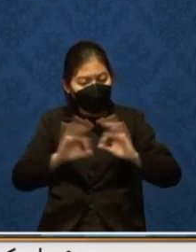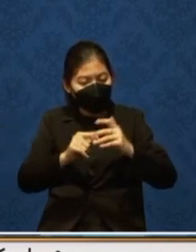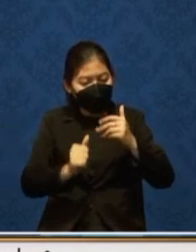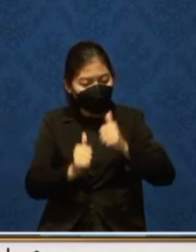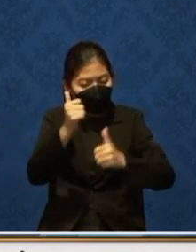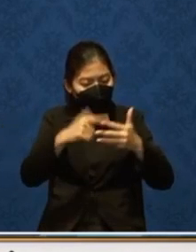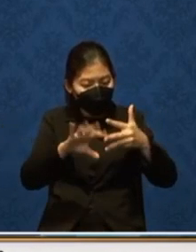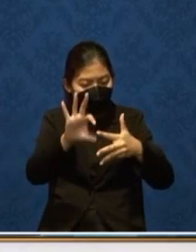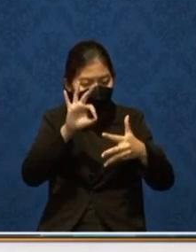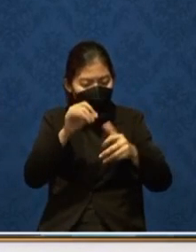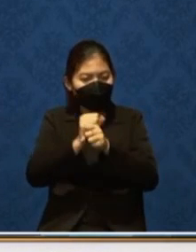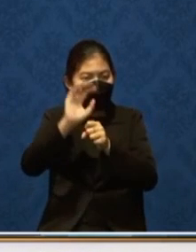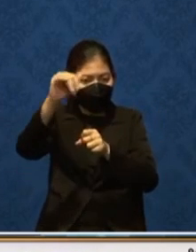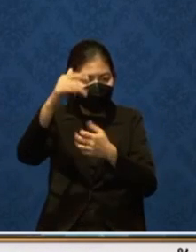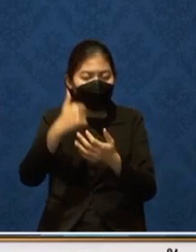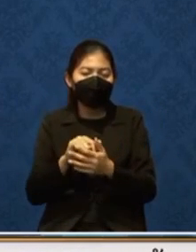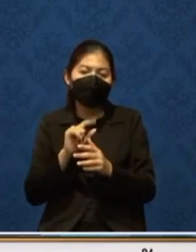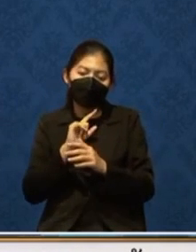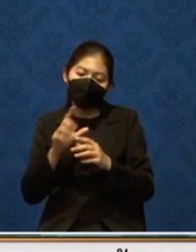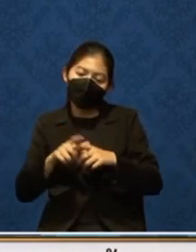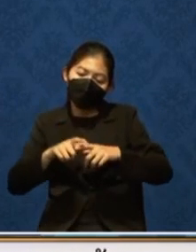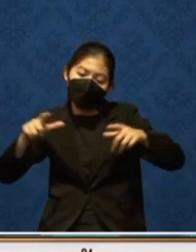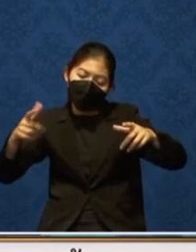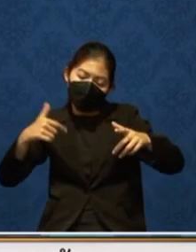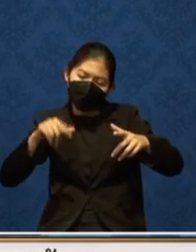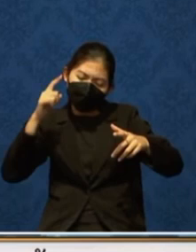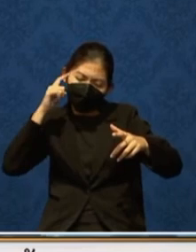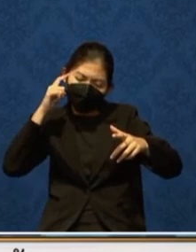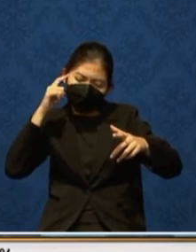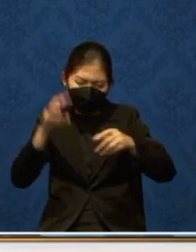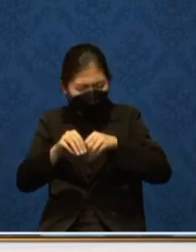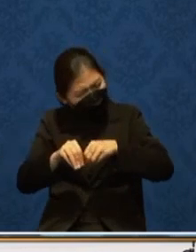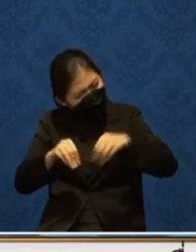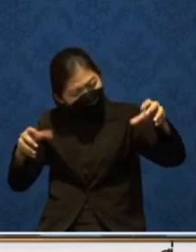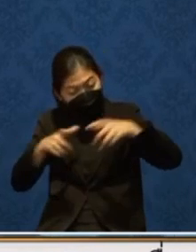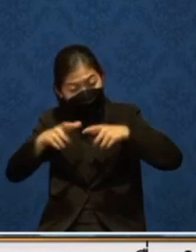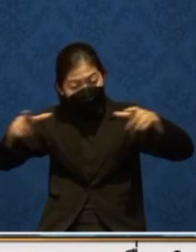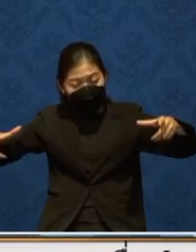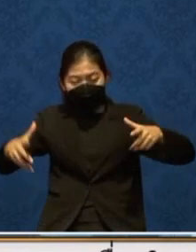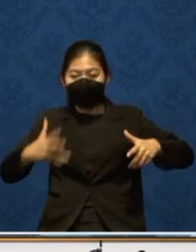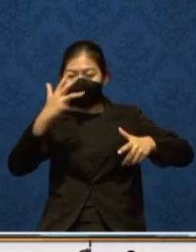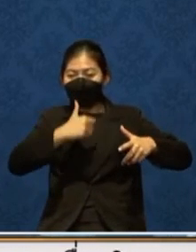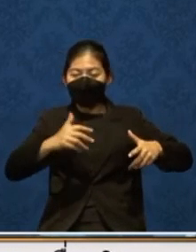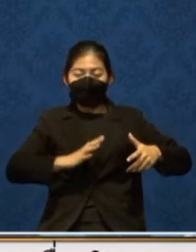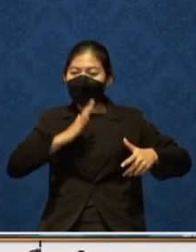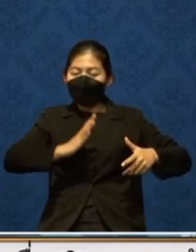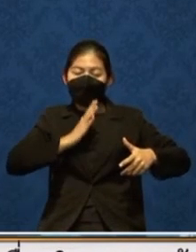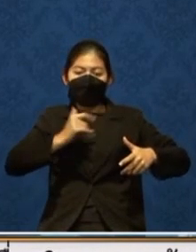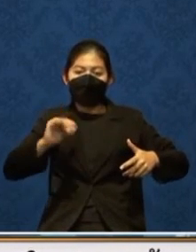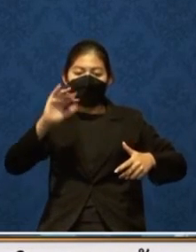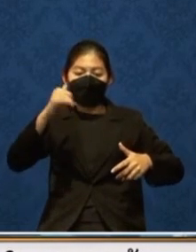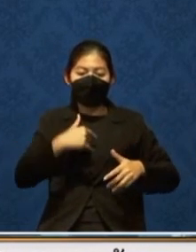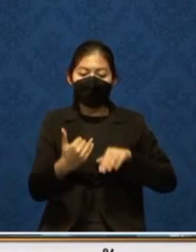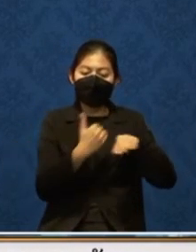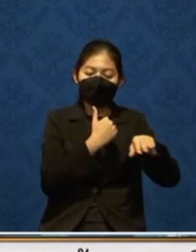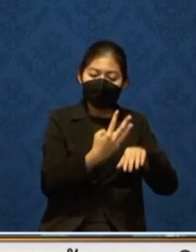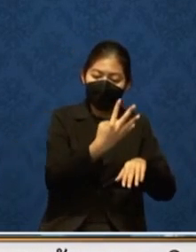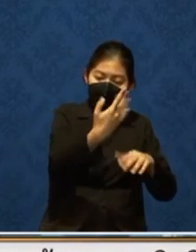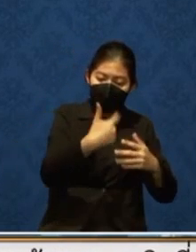าใหญ่เข้าว่าากไปเลื่อย ใหญ่ไปเลื่อยจาก 4แกนขยายมาเป็ 9แกนอย่